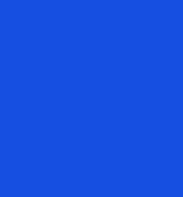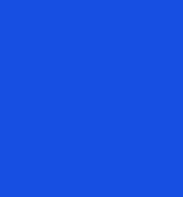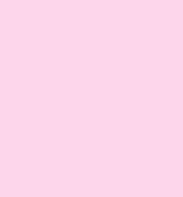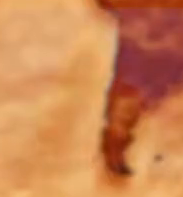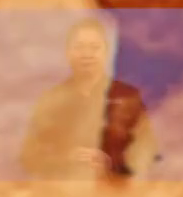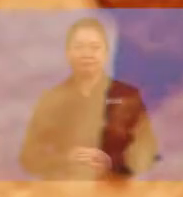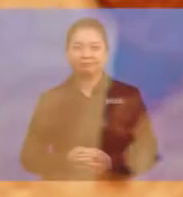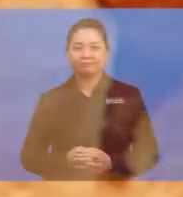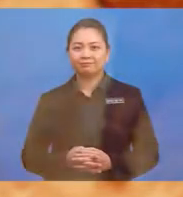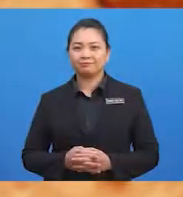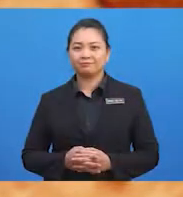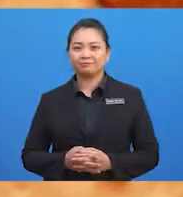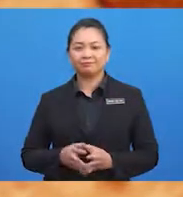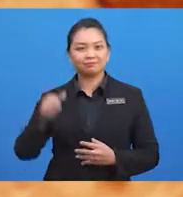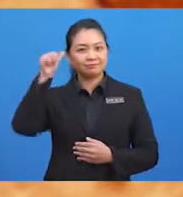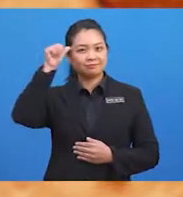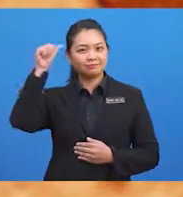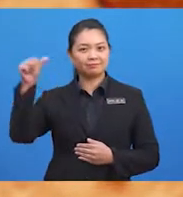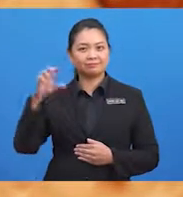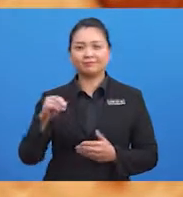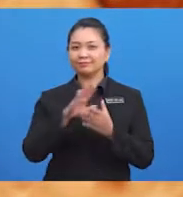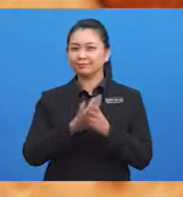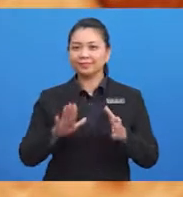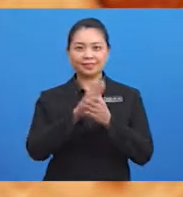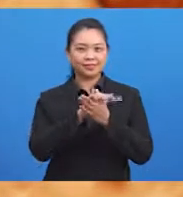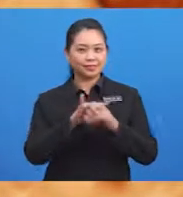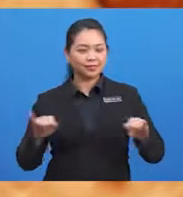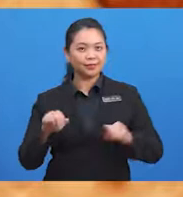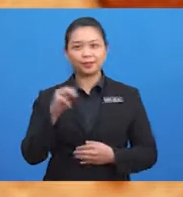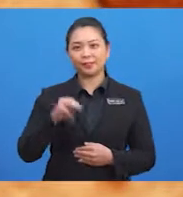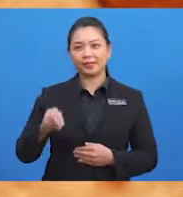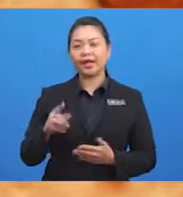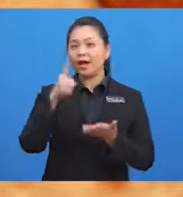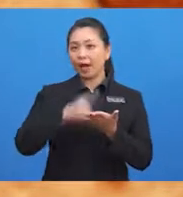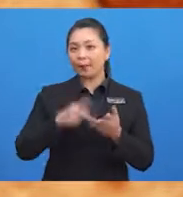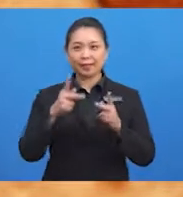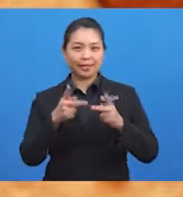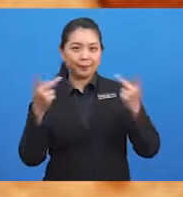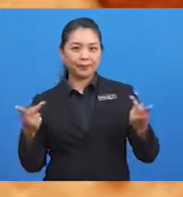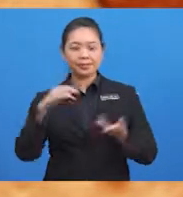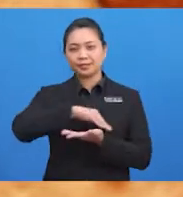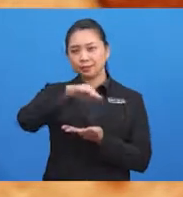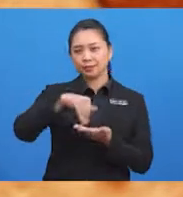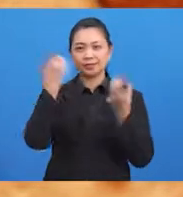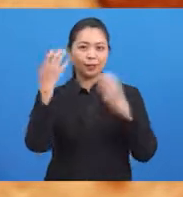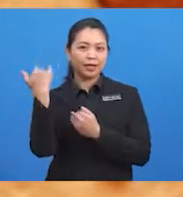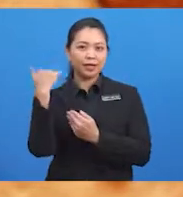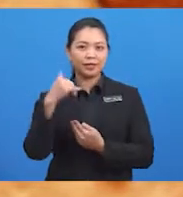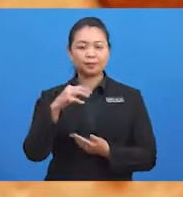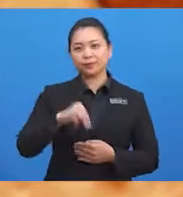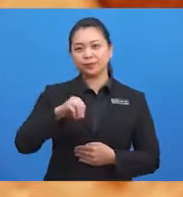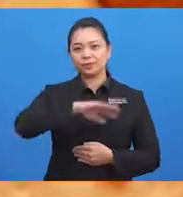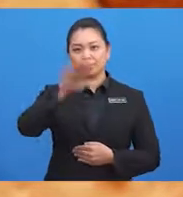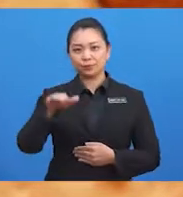bopeng assalamualaikum dan selamat sejahtera murid-murid Apa kabar semua cewek gua harapkan murid-murid semua